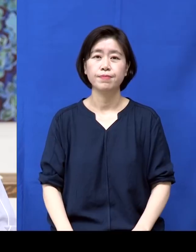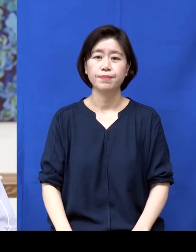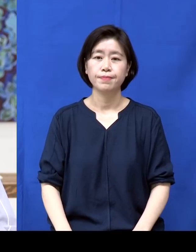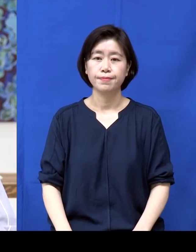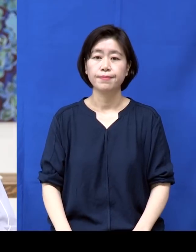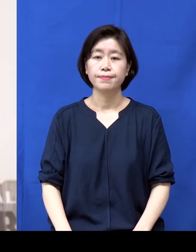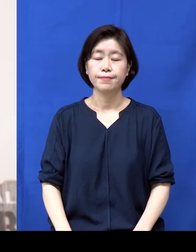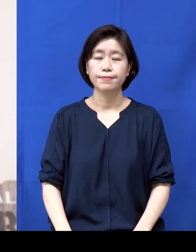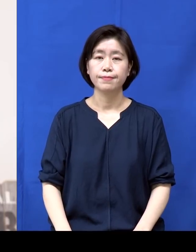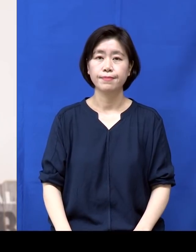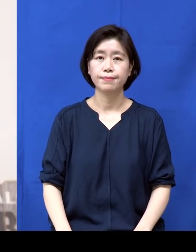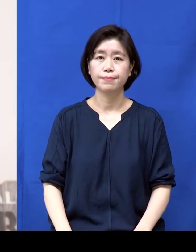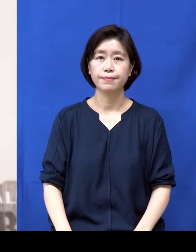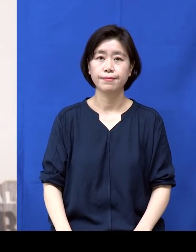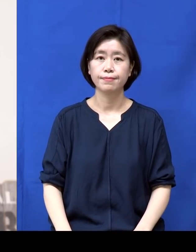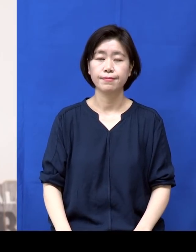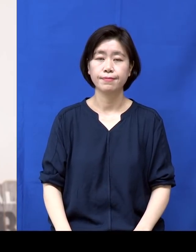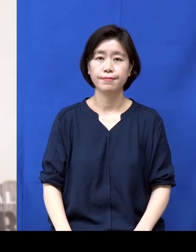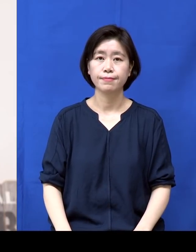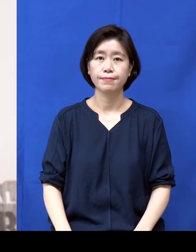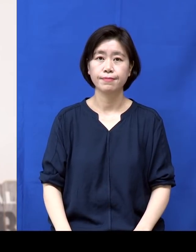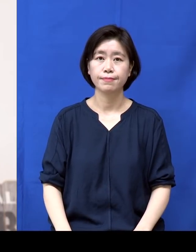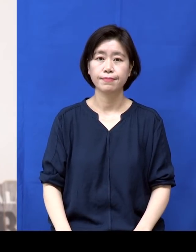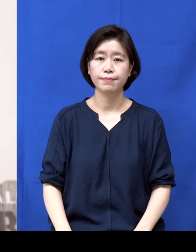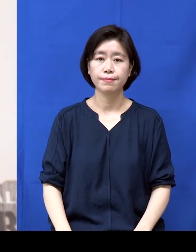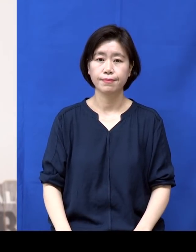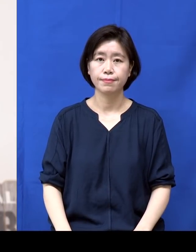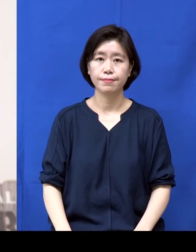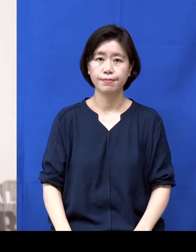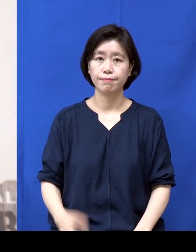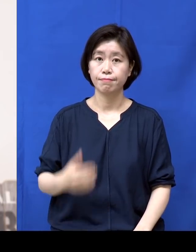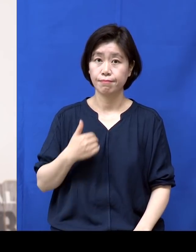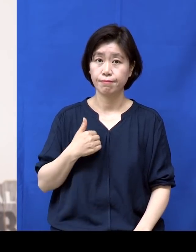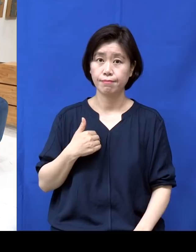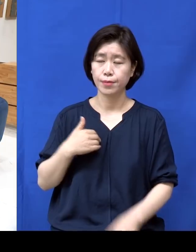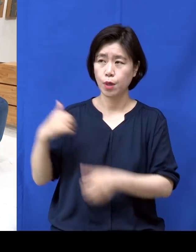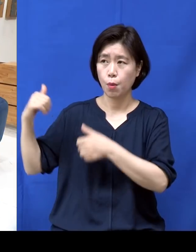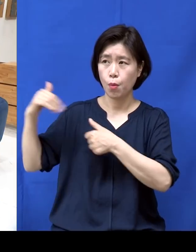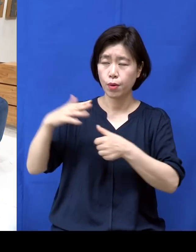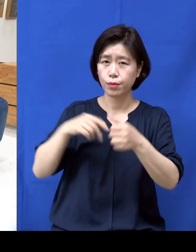거예요. 그게 이제 저에게는 이제 선교였습니다.